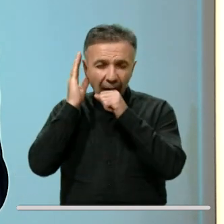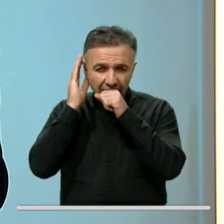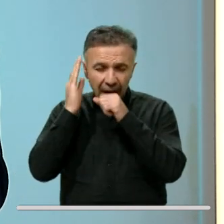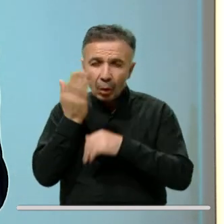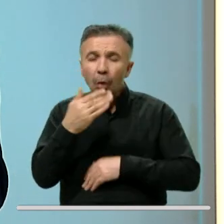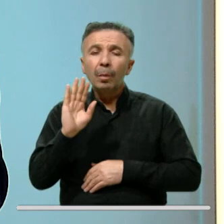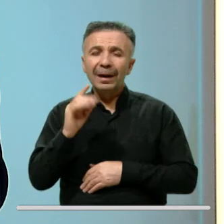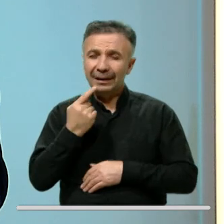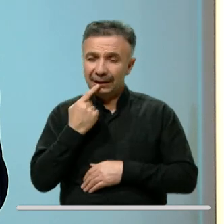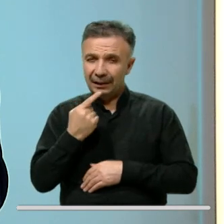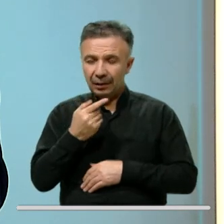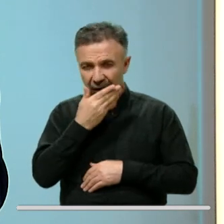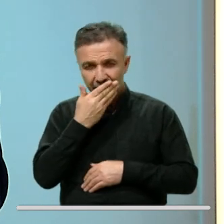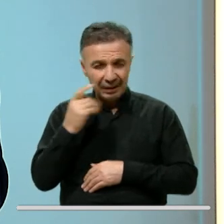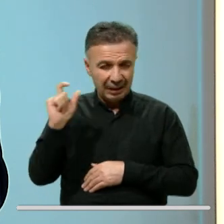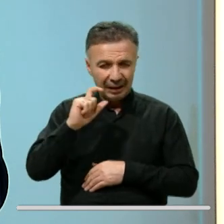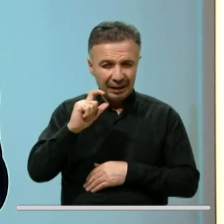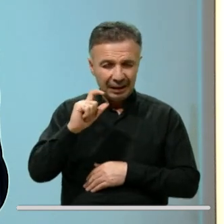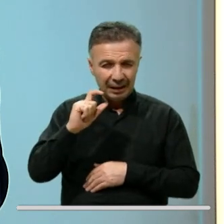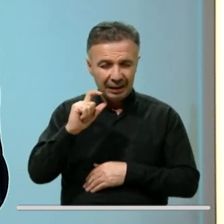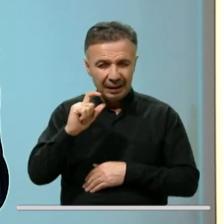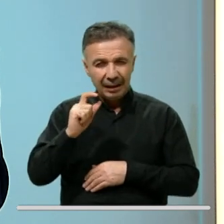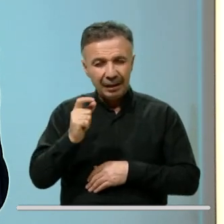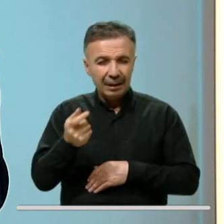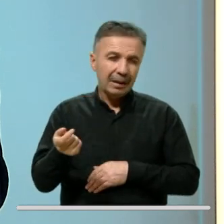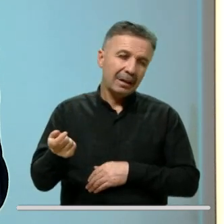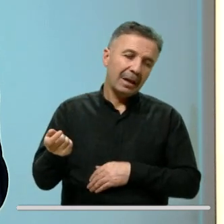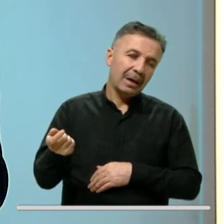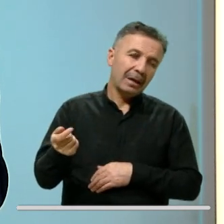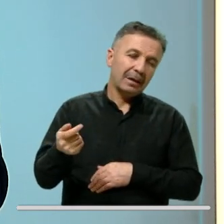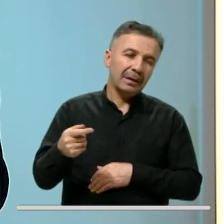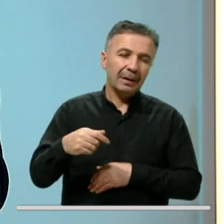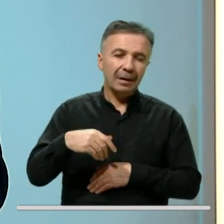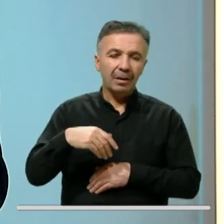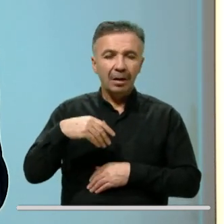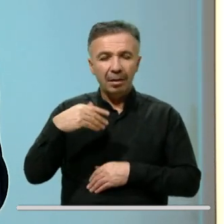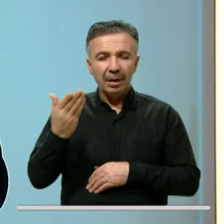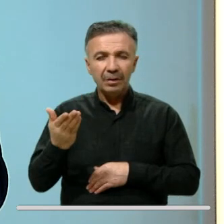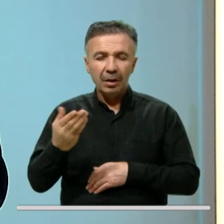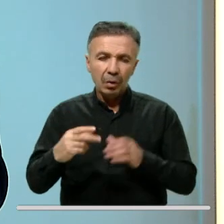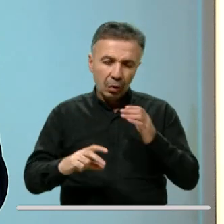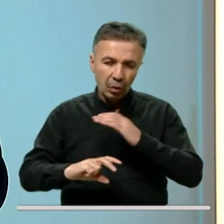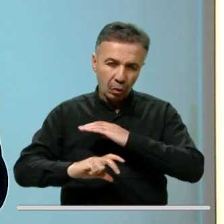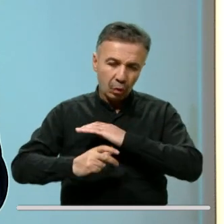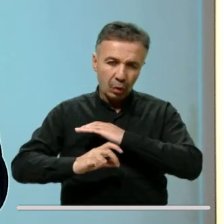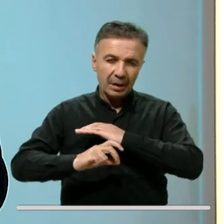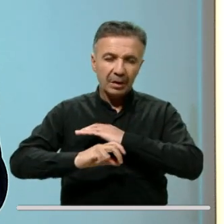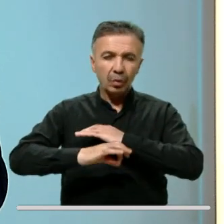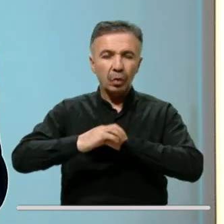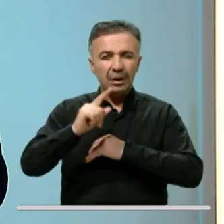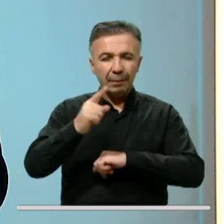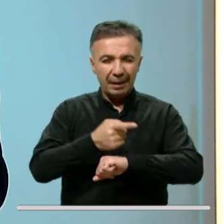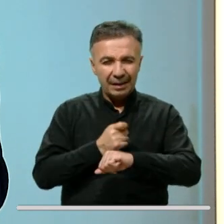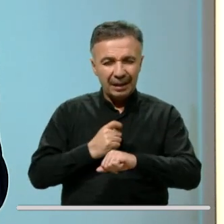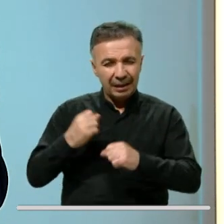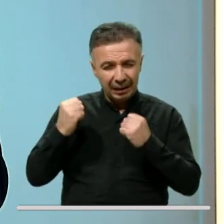diye, biliyorsunuz Ramazan dışında ezanlar güneşin doğuşuna bir saat kala okunuyor. Genellikle böyle okunuyor.